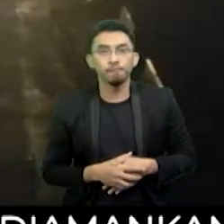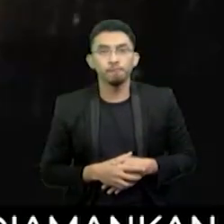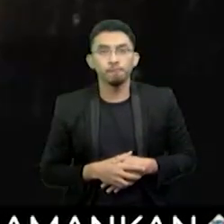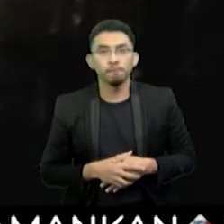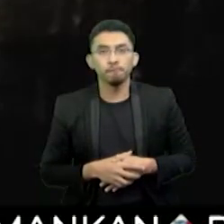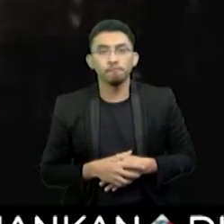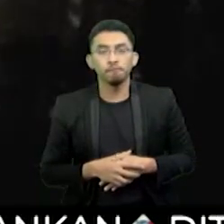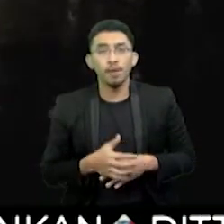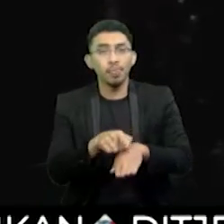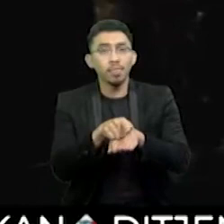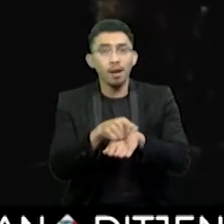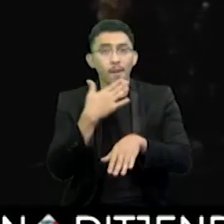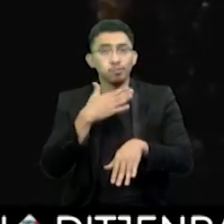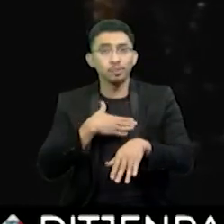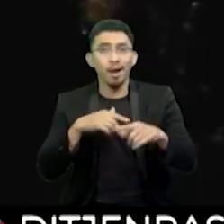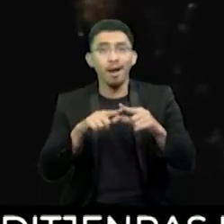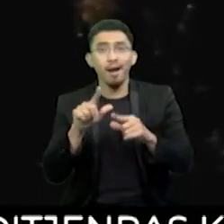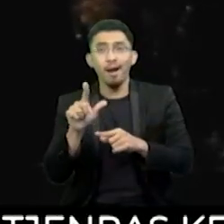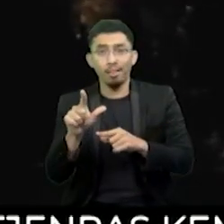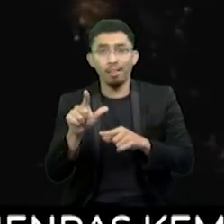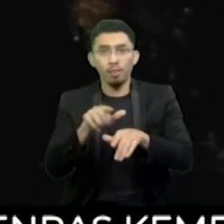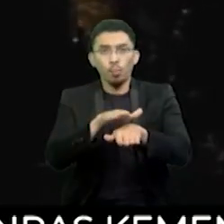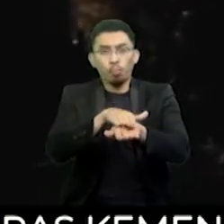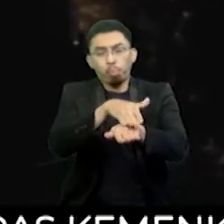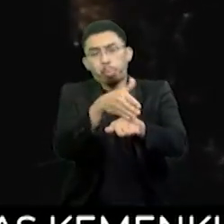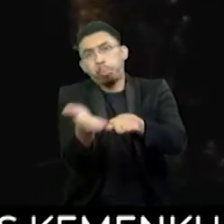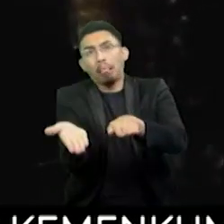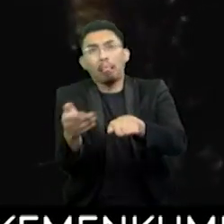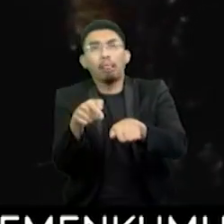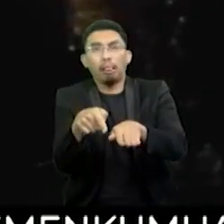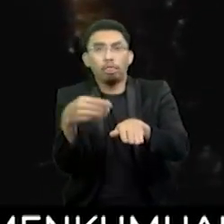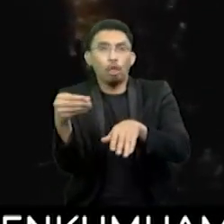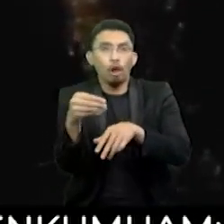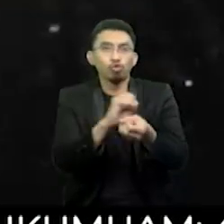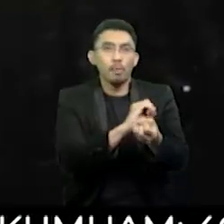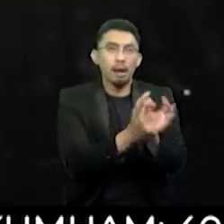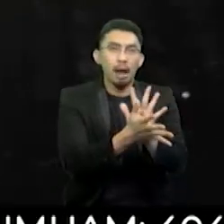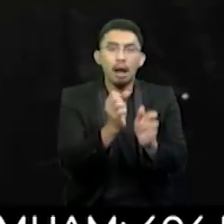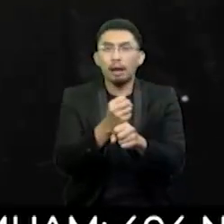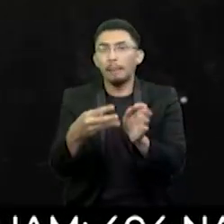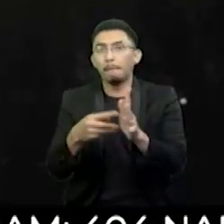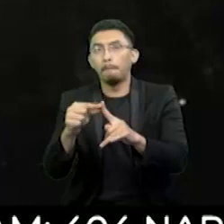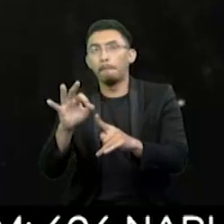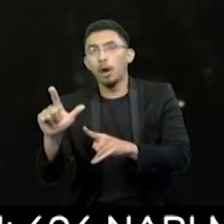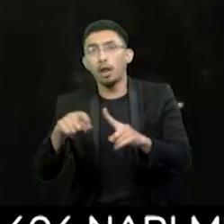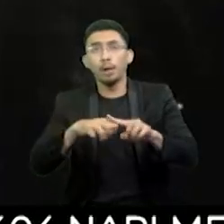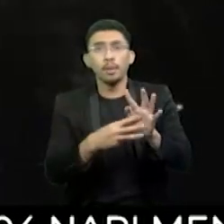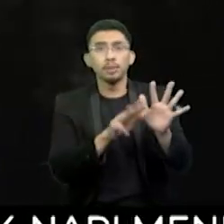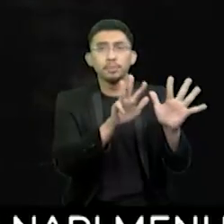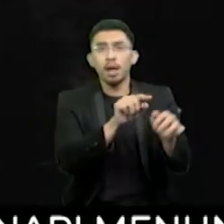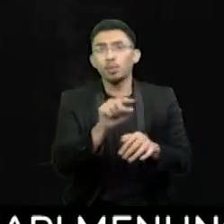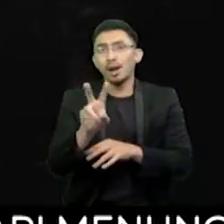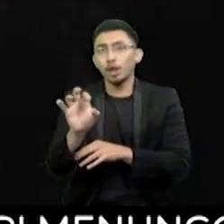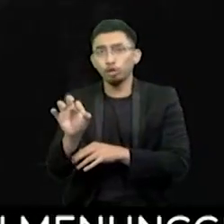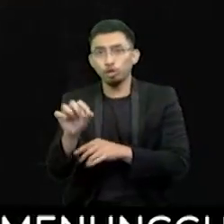Tank milik Angkatan Laut jatuh terbalik di ruas tol Surabaya Gempol kilometer 9200 Dupak mengarah ke Waru, 300 meter